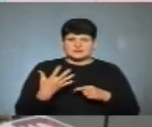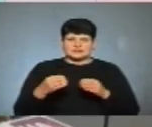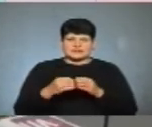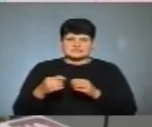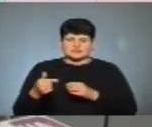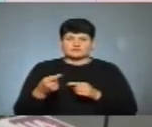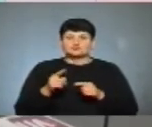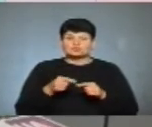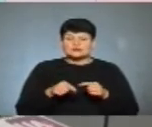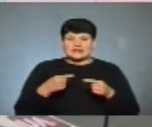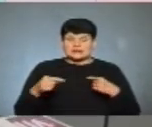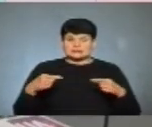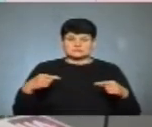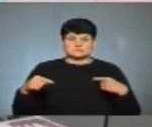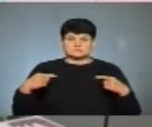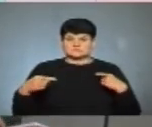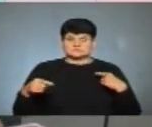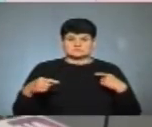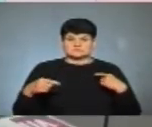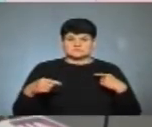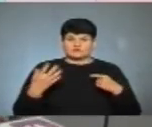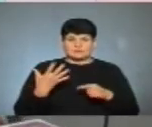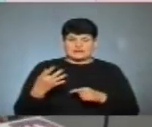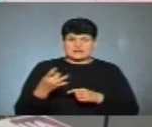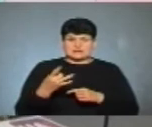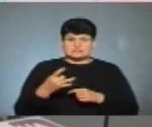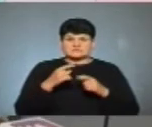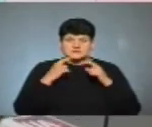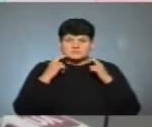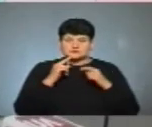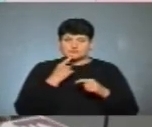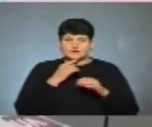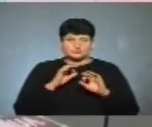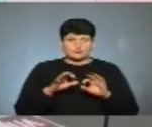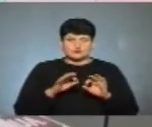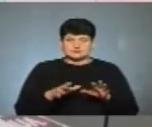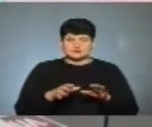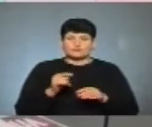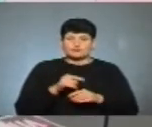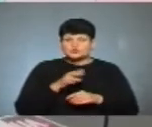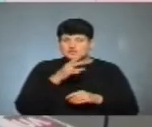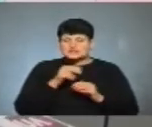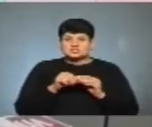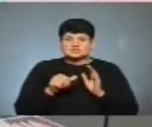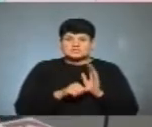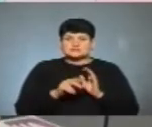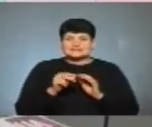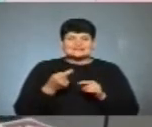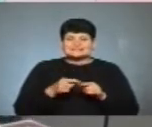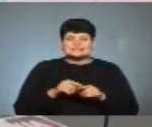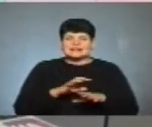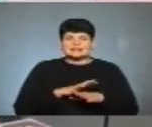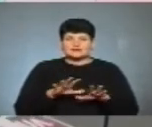гривень. Чому така різка сплиск такої ціни в 5 разів за маску – досить важко пояснити. На той час, 16-го числа, це ще не був